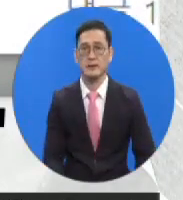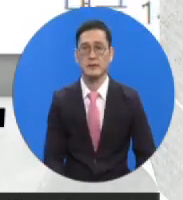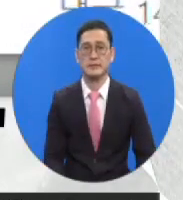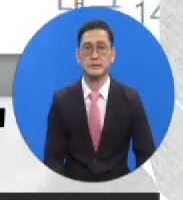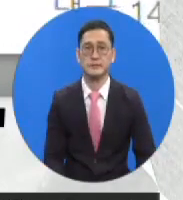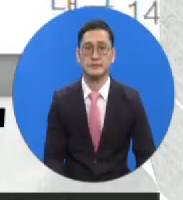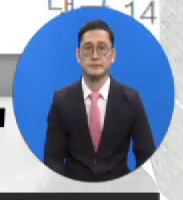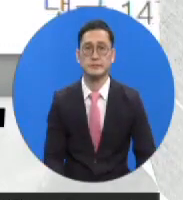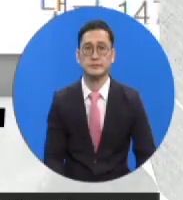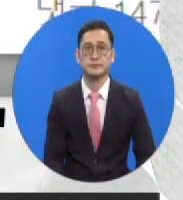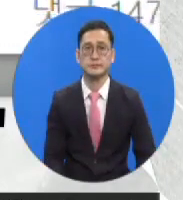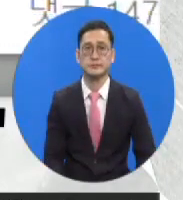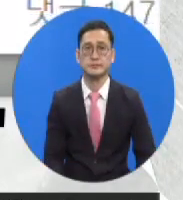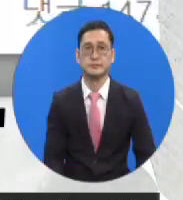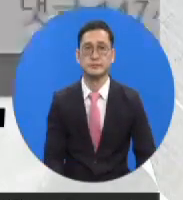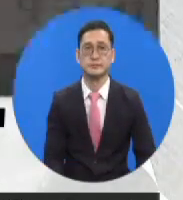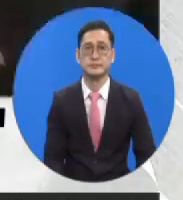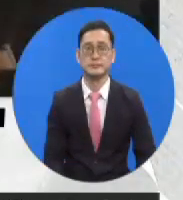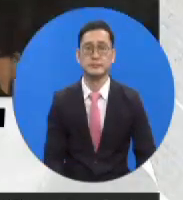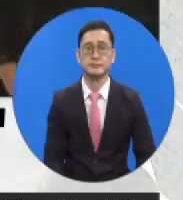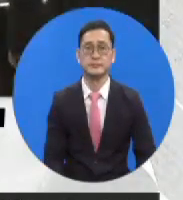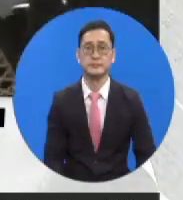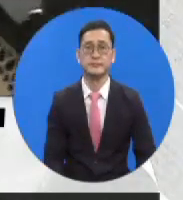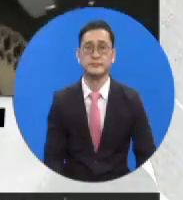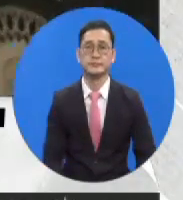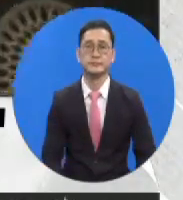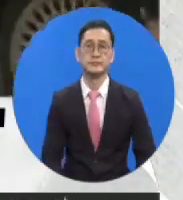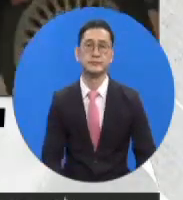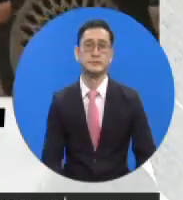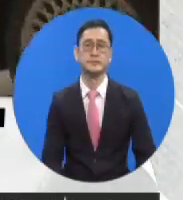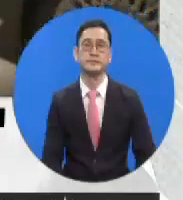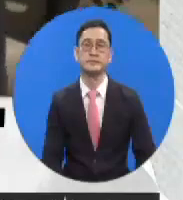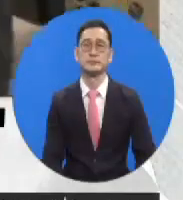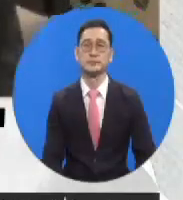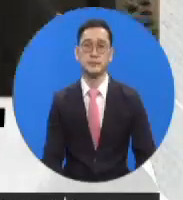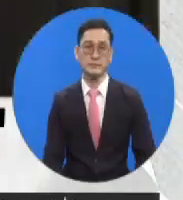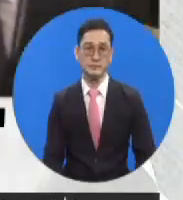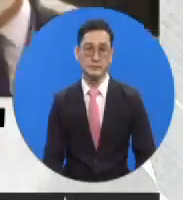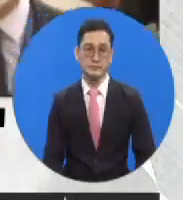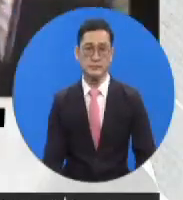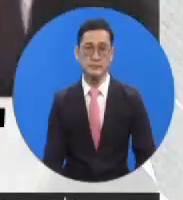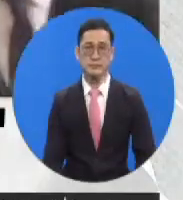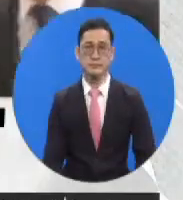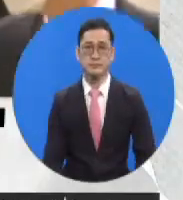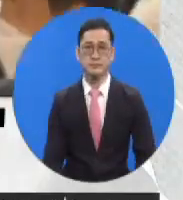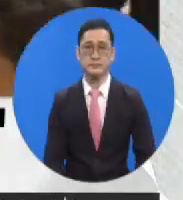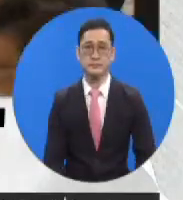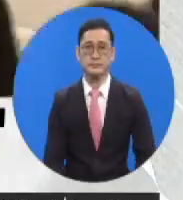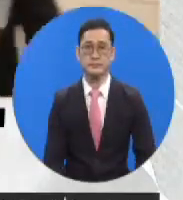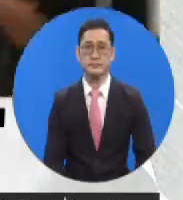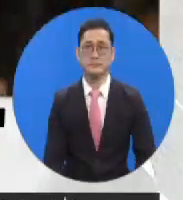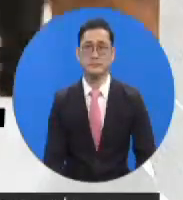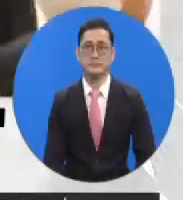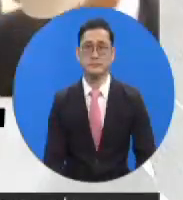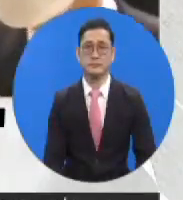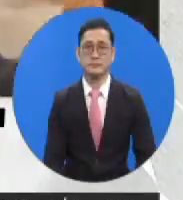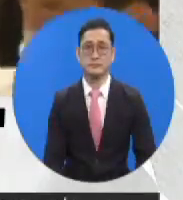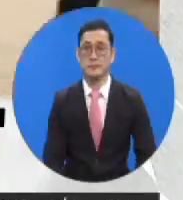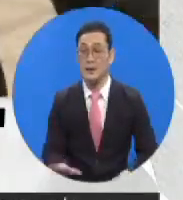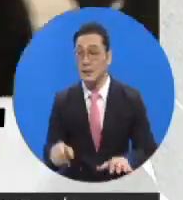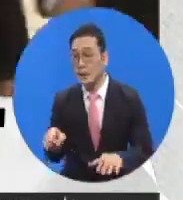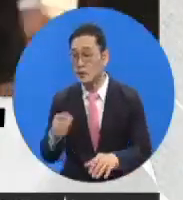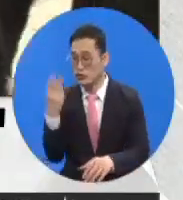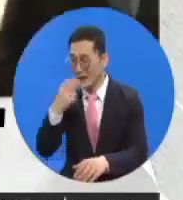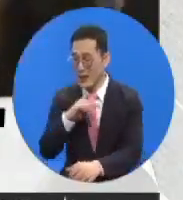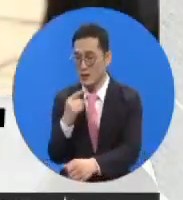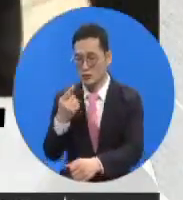구체적 사건에 대해서만 검찰총장을 통해서만 지휘를 할 수 있게 되어 있거든요. 근데 사실 뭐 이번에 수사지권 배제